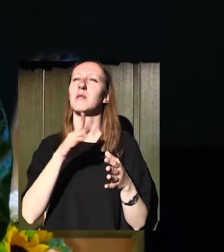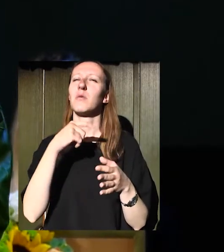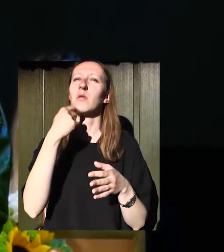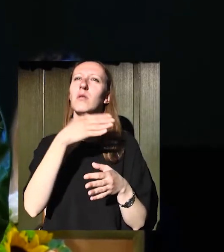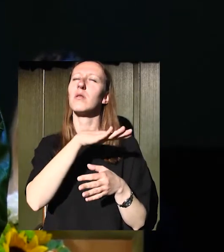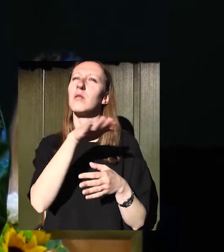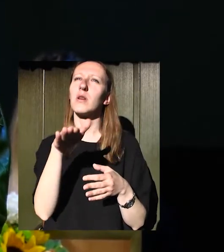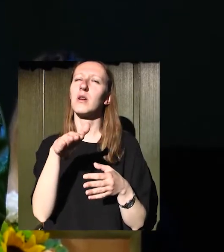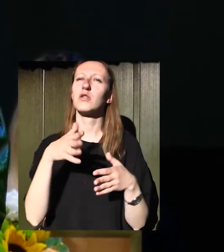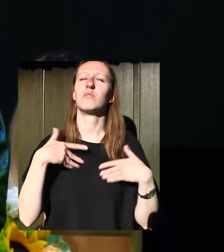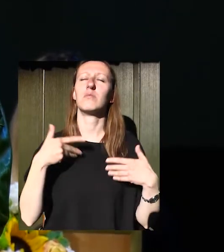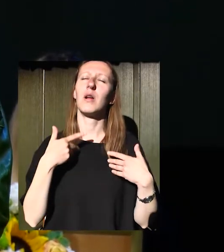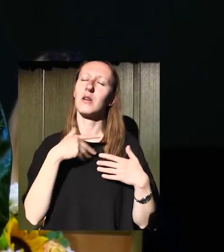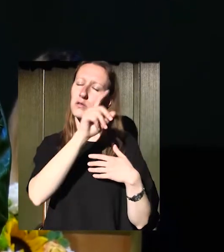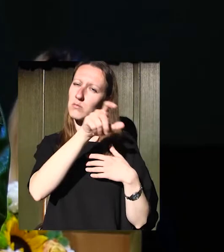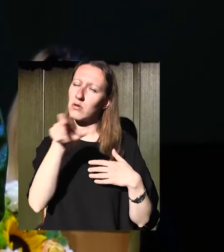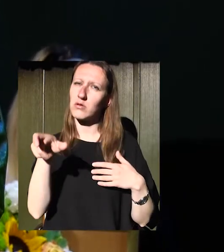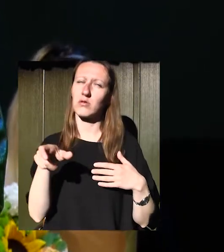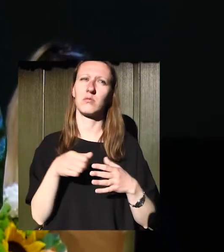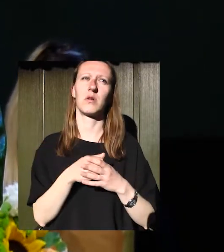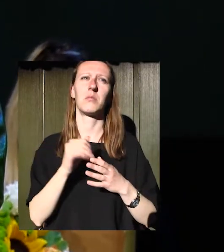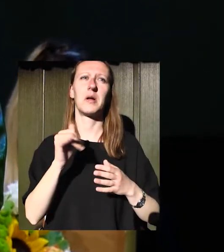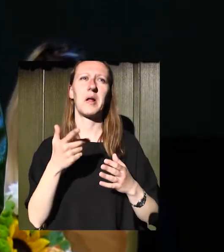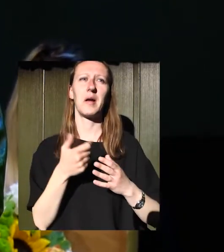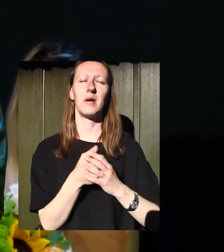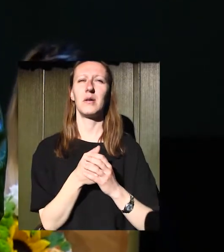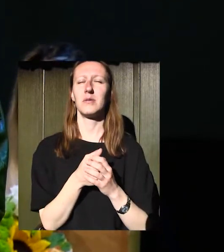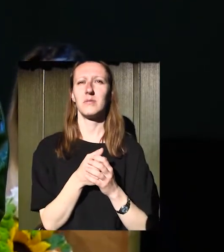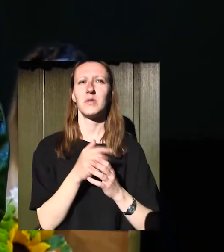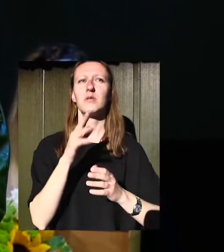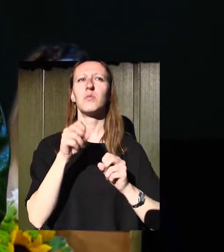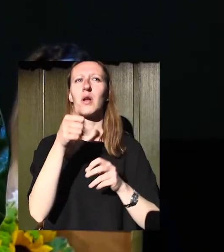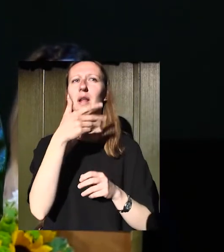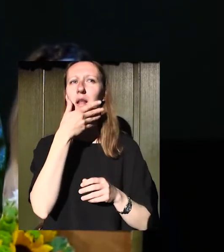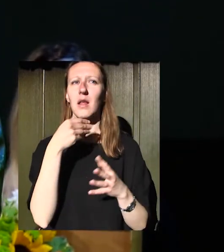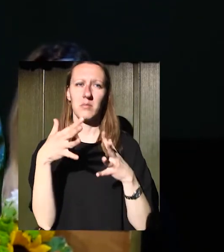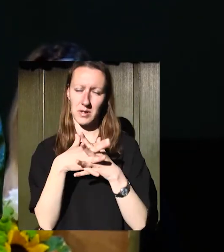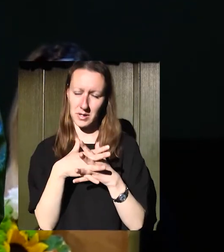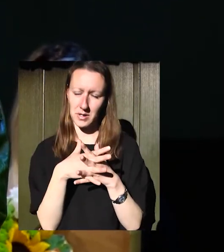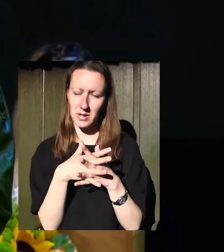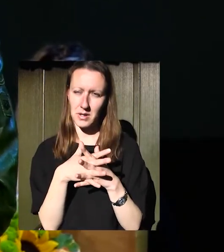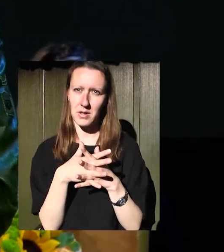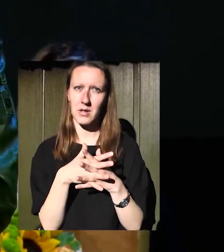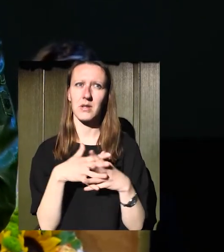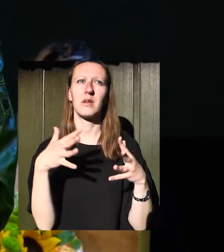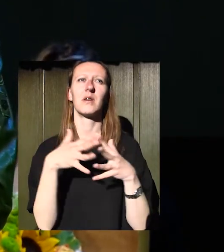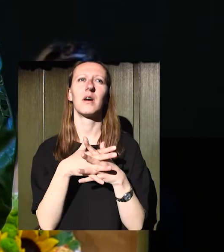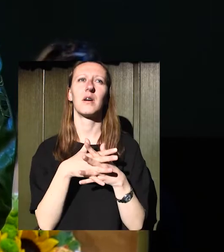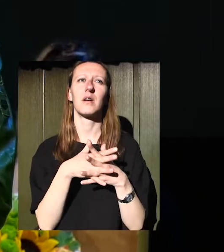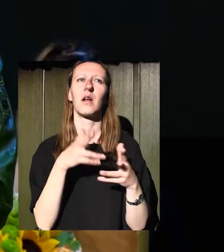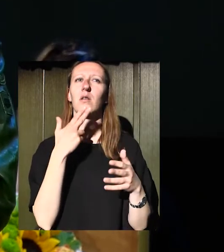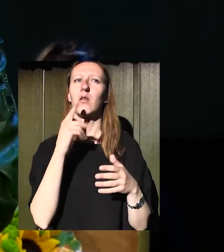Htio bi samo poručiti mlađima da je Pula jedan prekrasan grad,